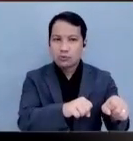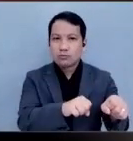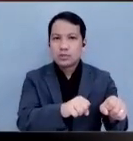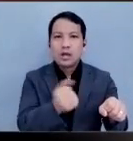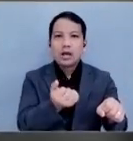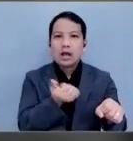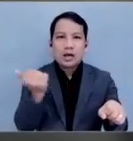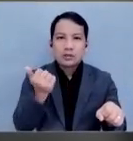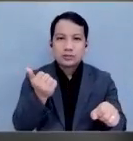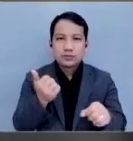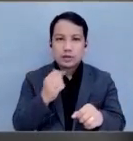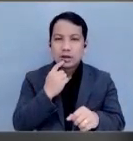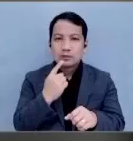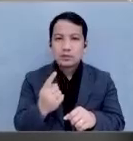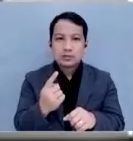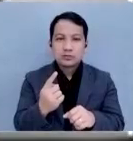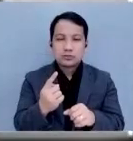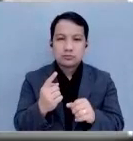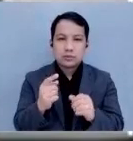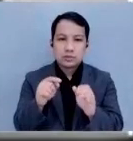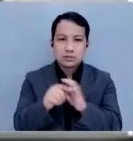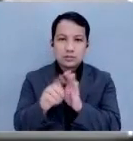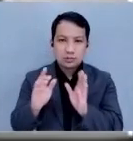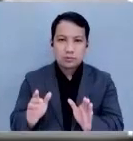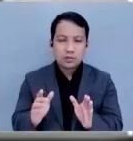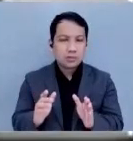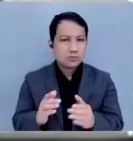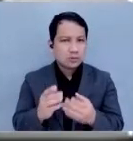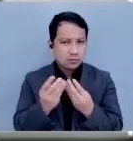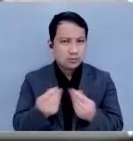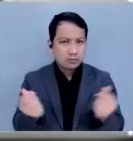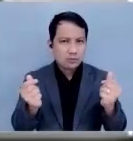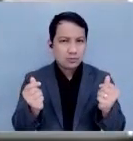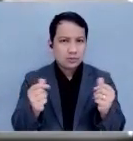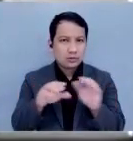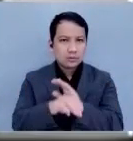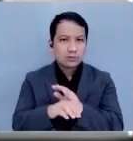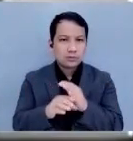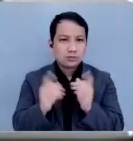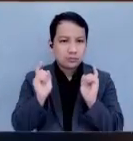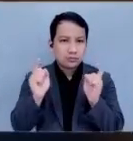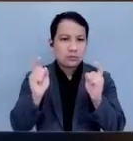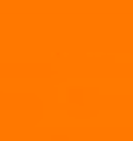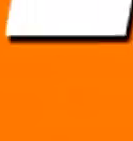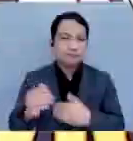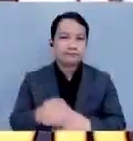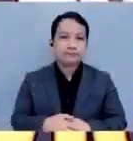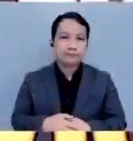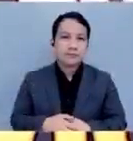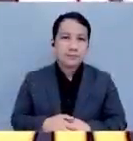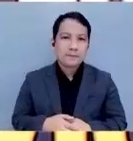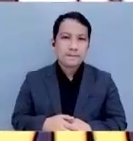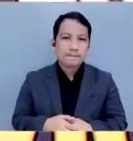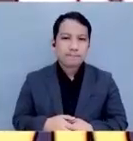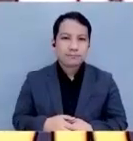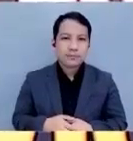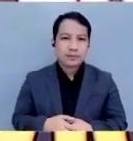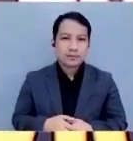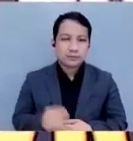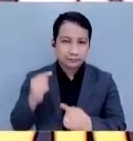sa pambobomba. Umaasa siyang malulutas ang kaso sa lalong madaling panahon. In the meantime naman,